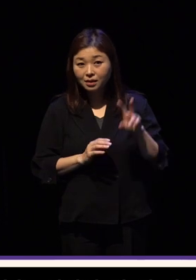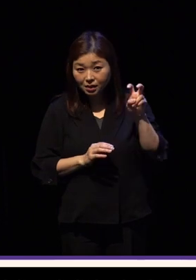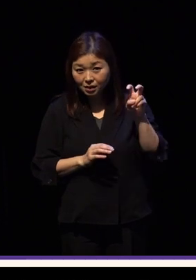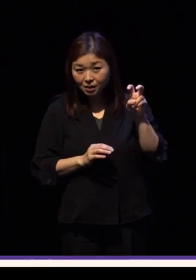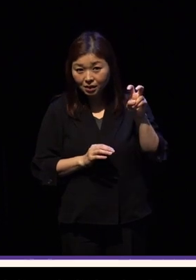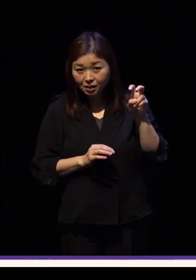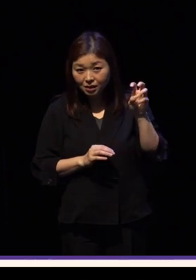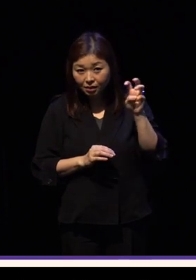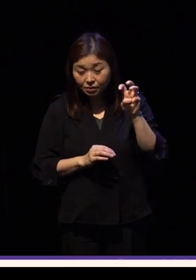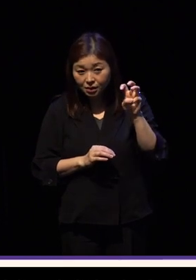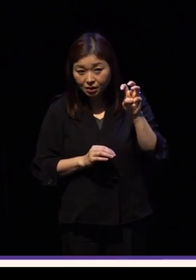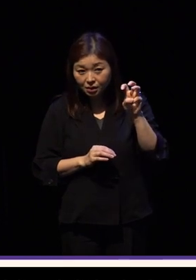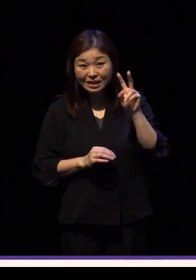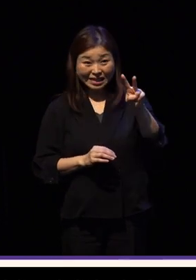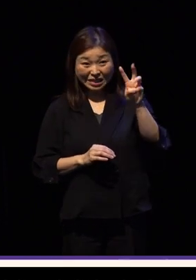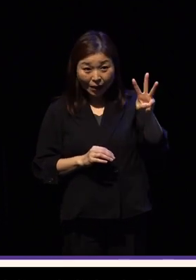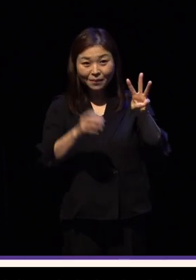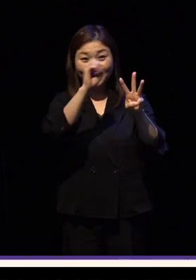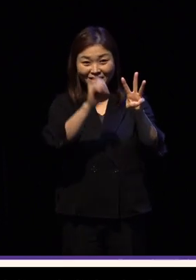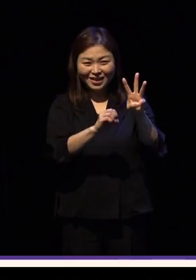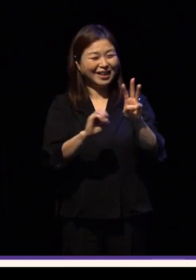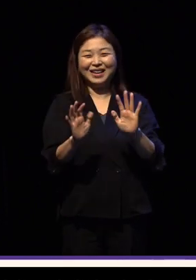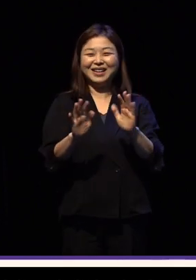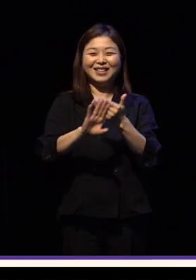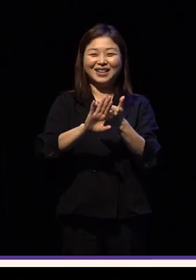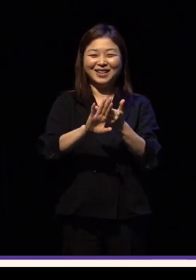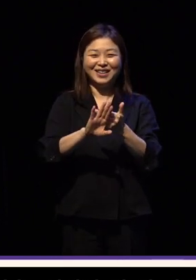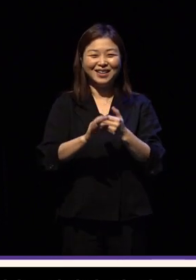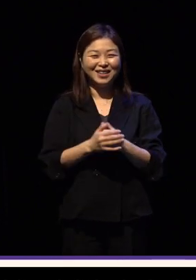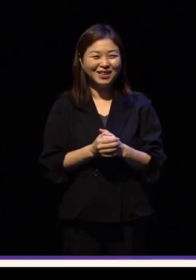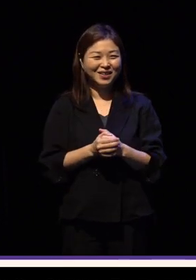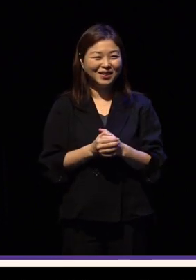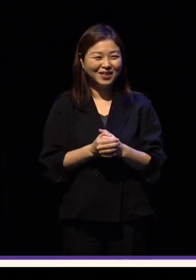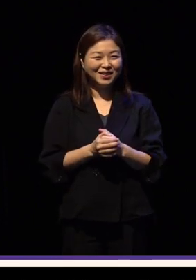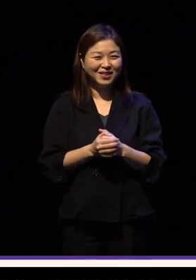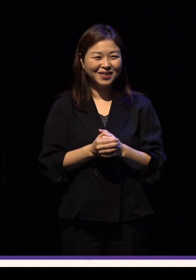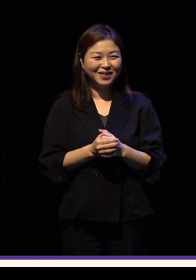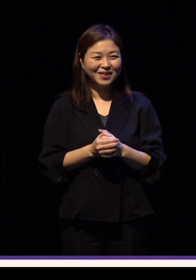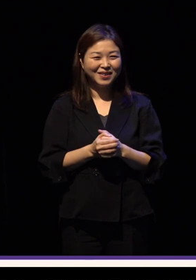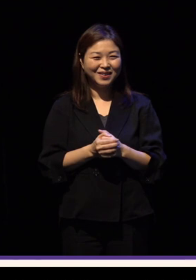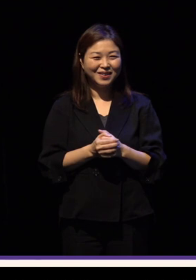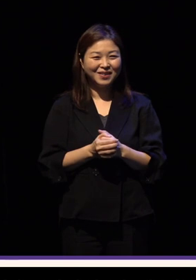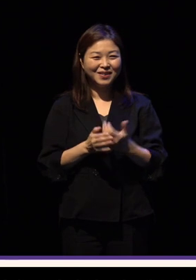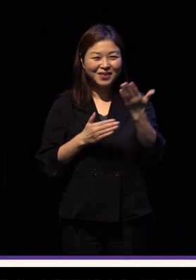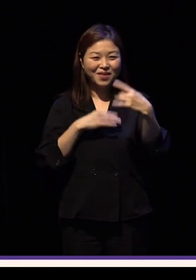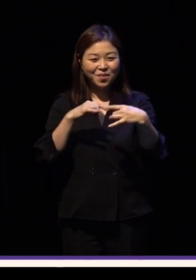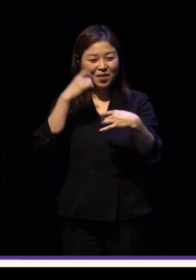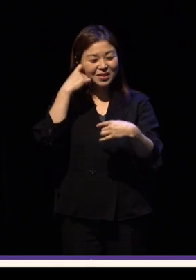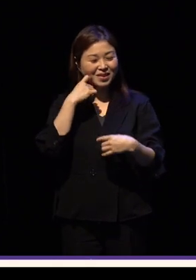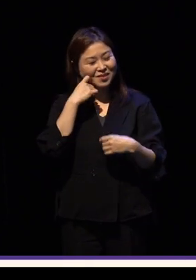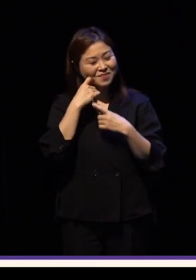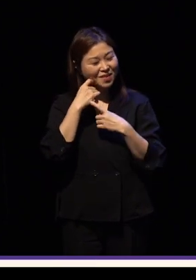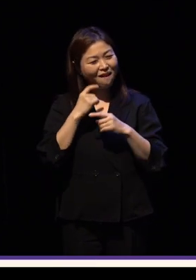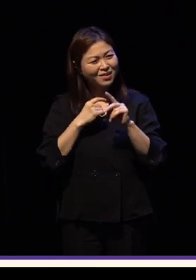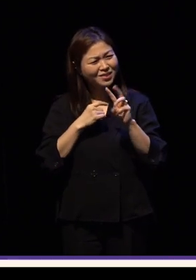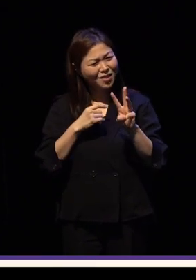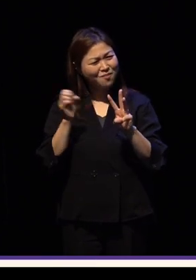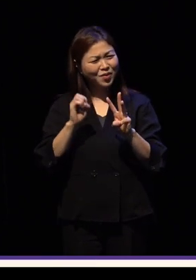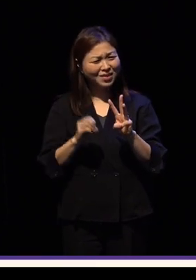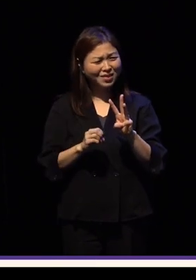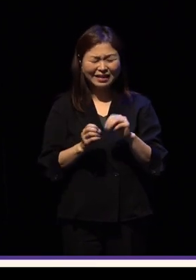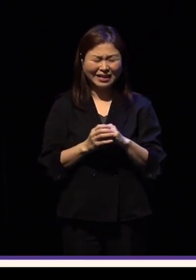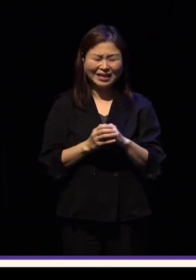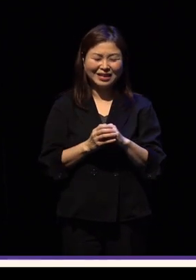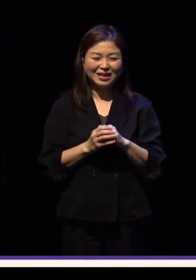20-30%요? 2-3%는 아니고요. 그러니까 이렇게 이제 체감을 이렇게 하시는 거예요. 그러니까